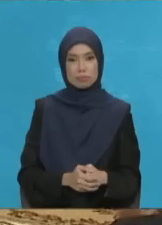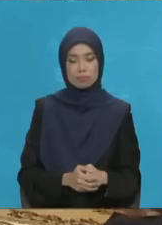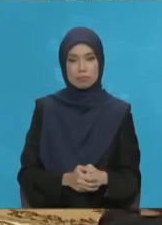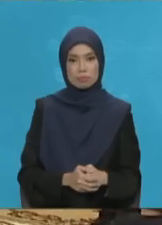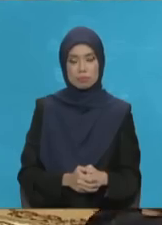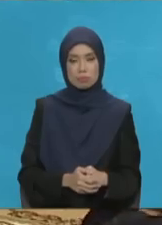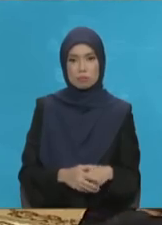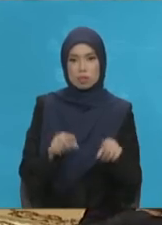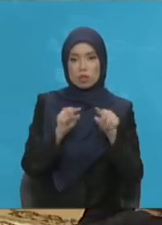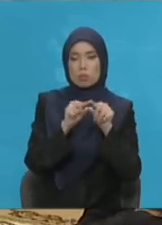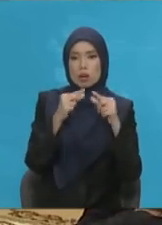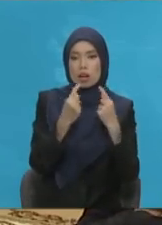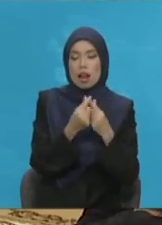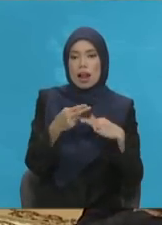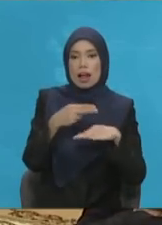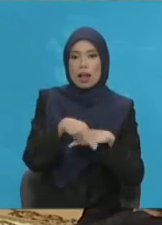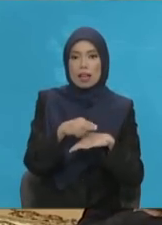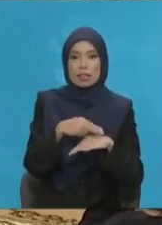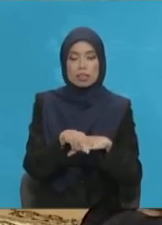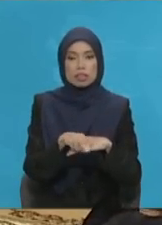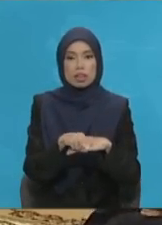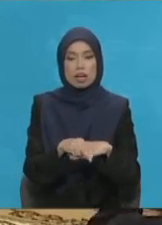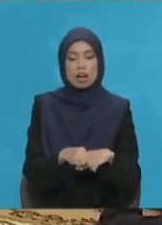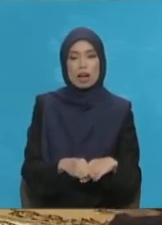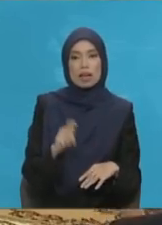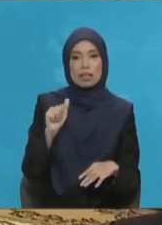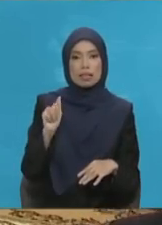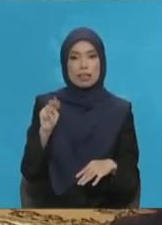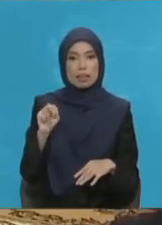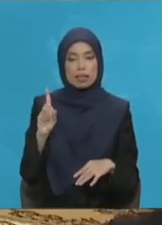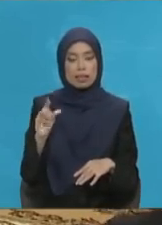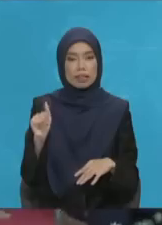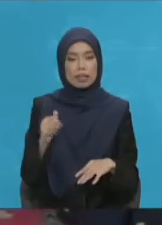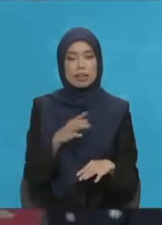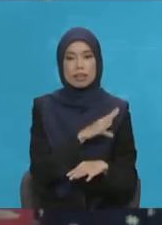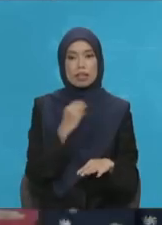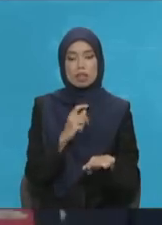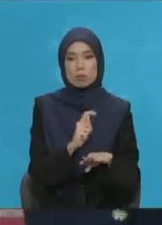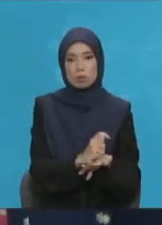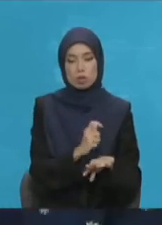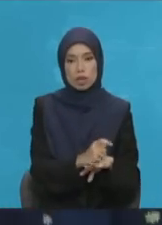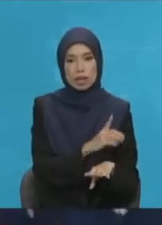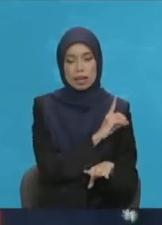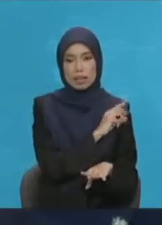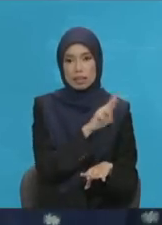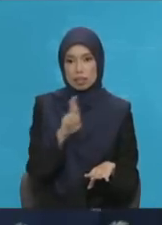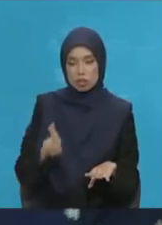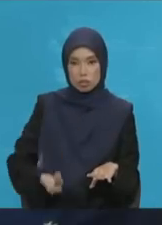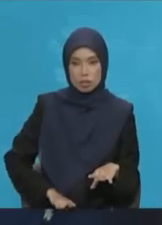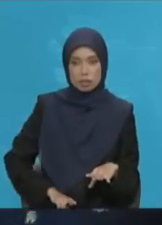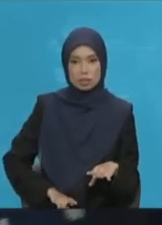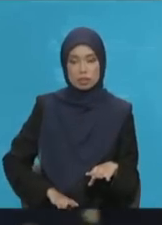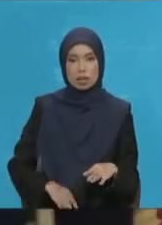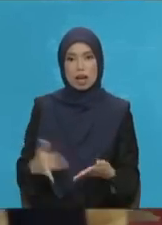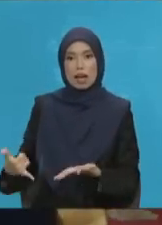rombongan menghantar tanda diraja dan pertunangan di raja yang dikepalai oleh yang amat Mulia pangeran sanggamara di Raja